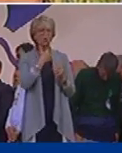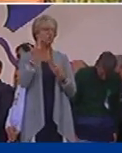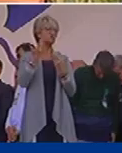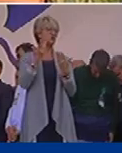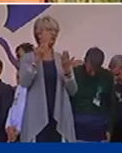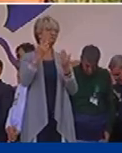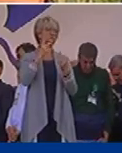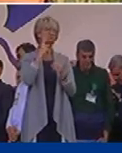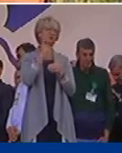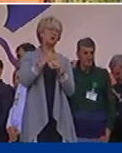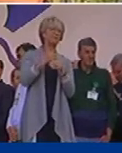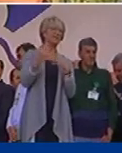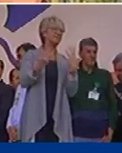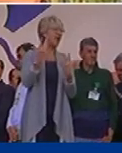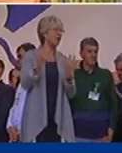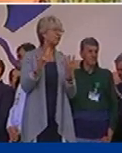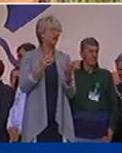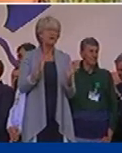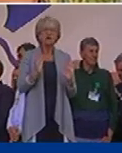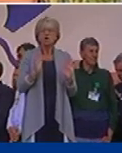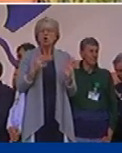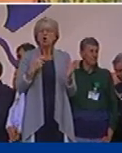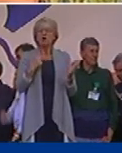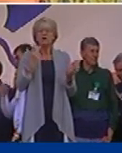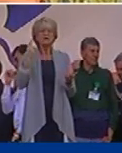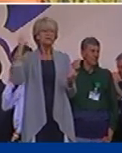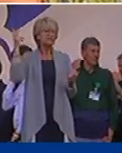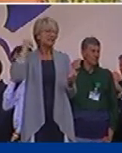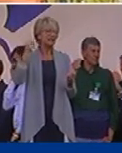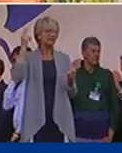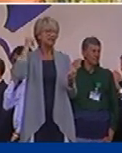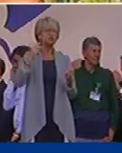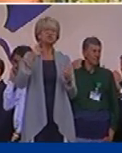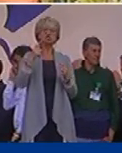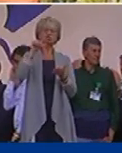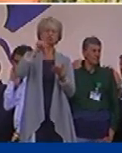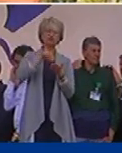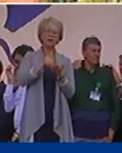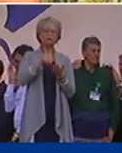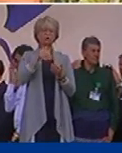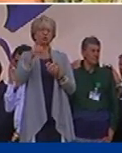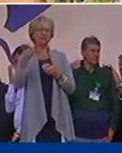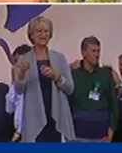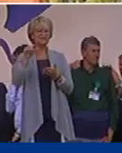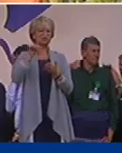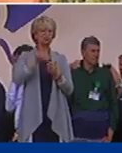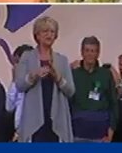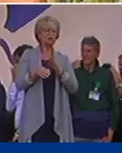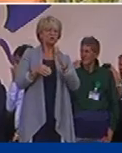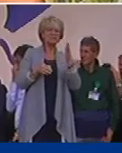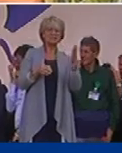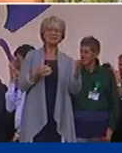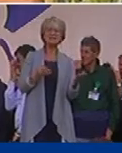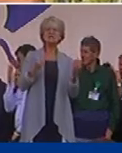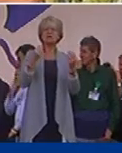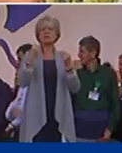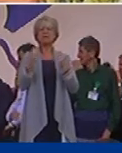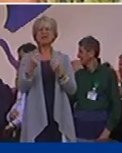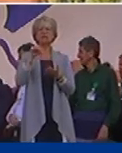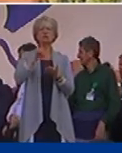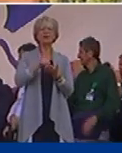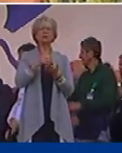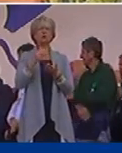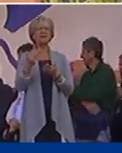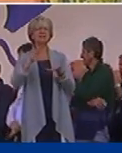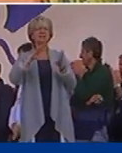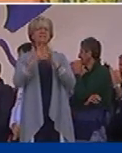una metafora? ormai io non divido più, l'ho sentito anche prima di me, fra centroodestra e centrosinistra, anche perché il centrodestra